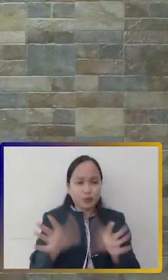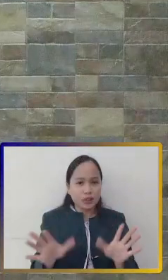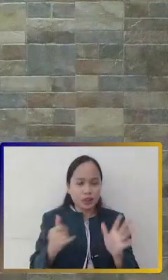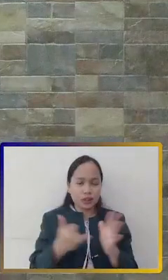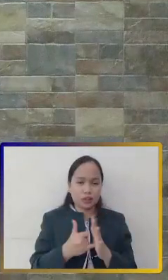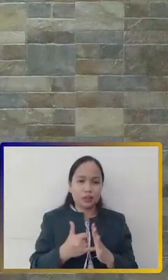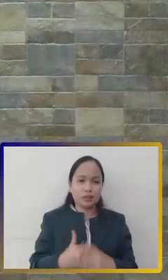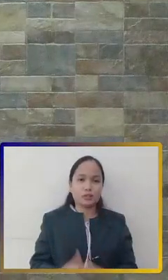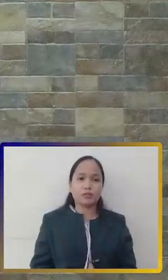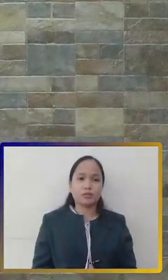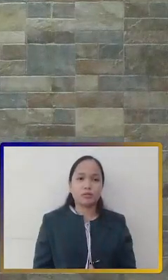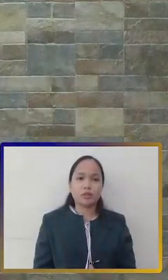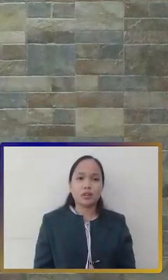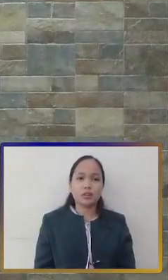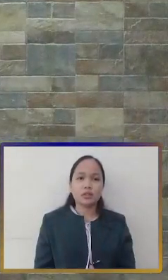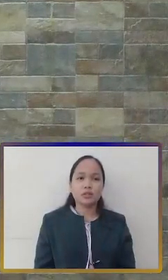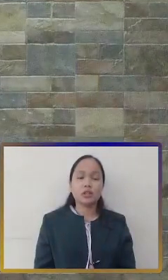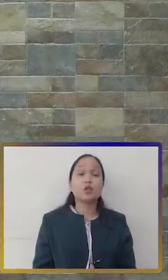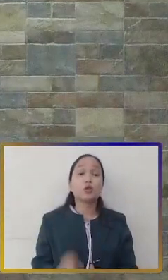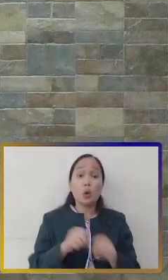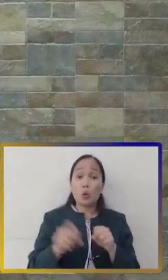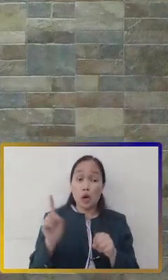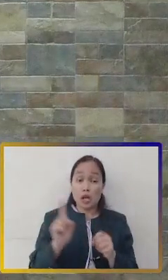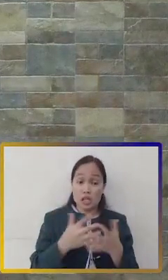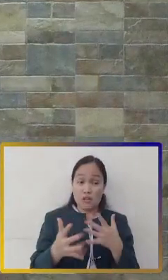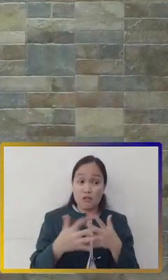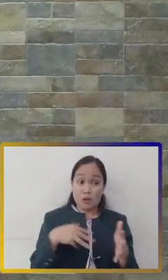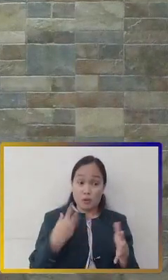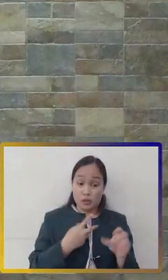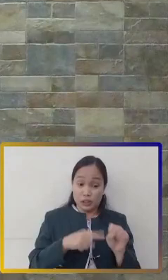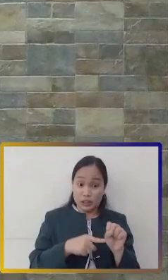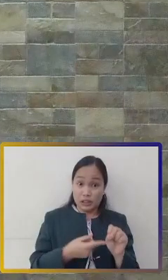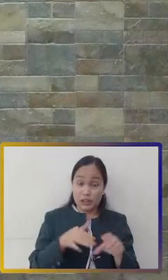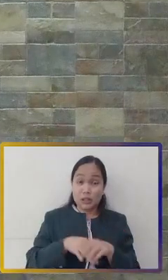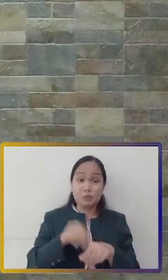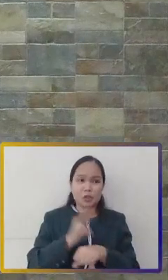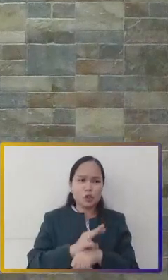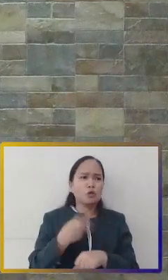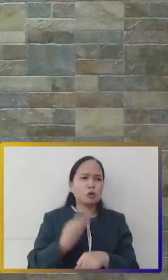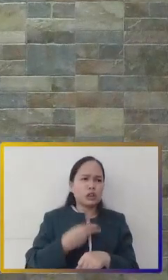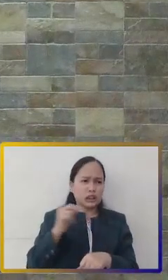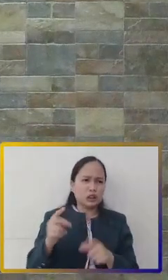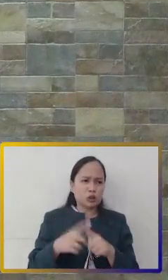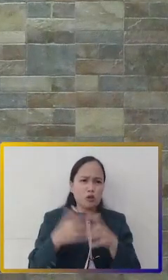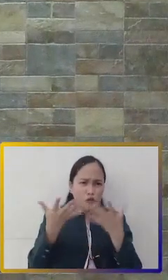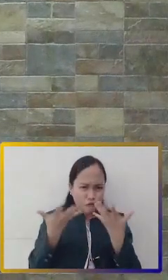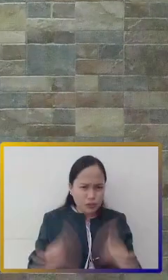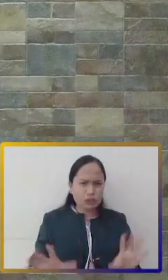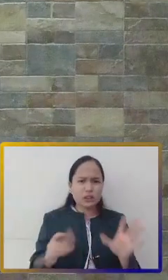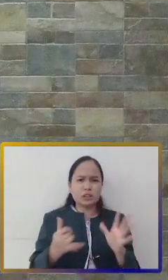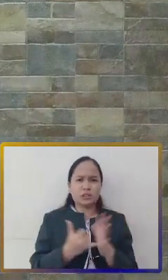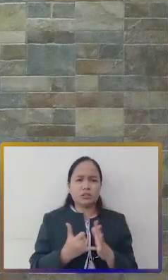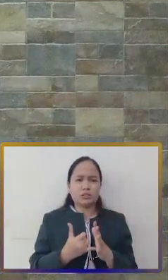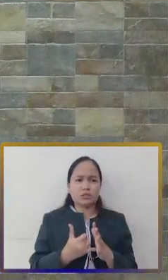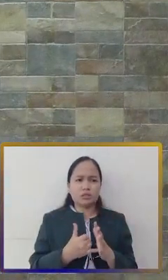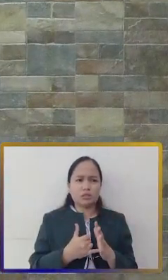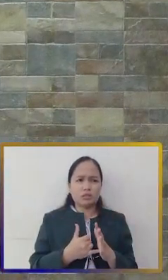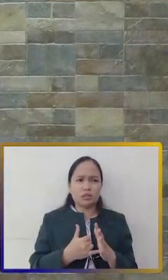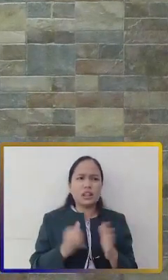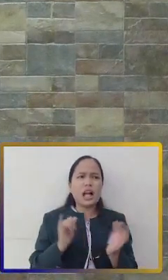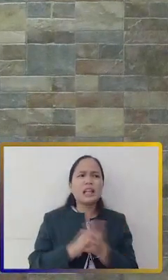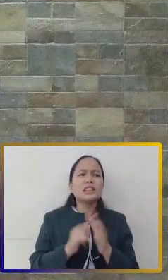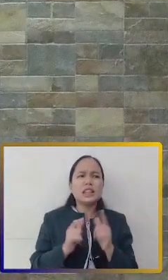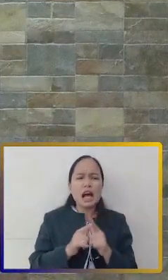nga mga kapatid, anumang sinimulan natin sa gawain ng Panginoon, we have to finish it. We have to finish it. This is a